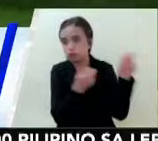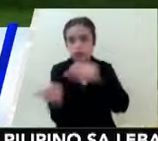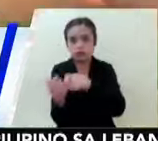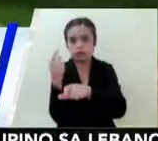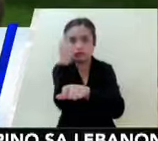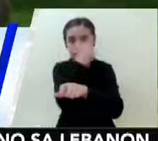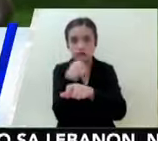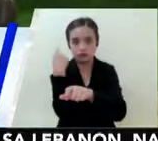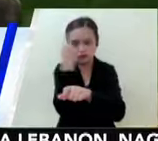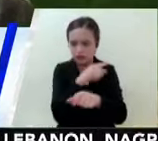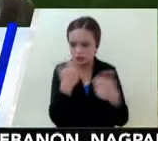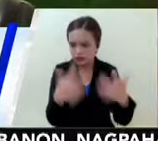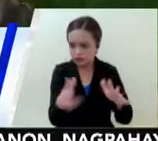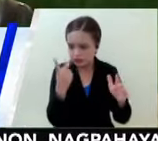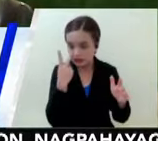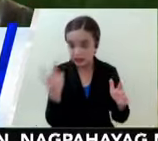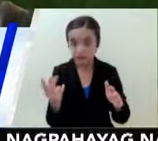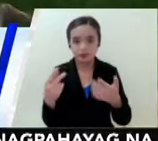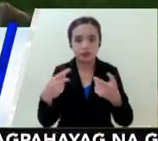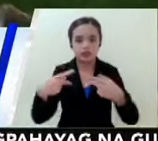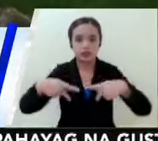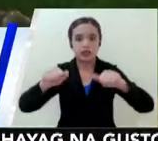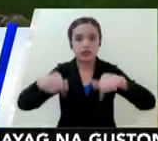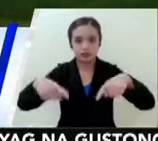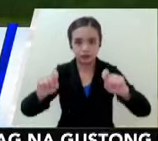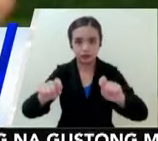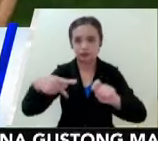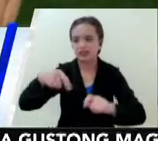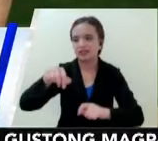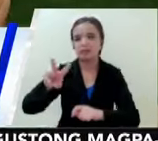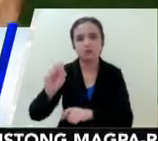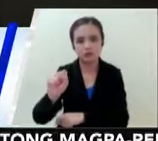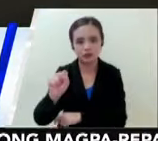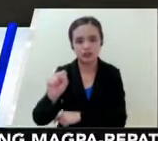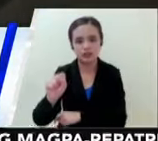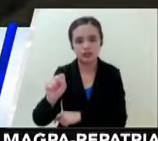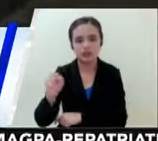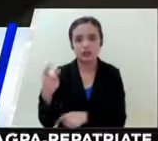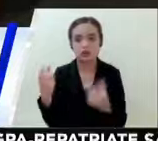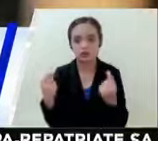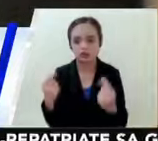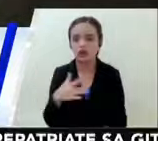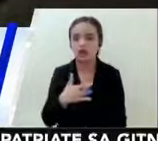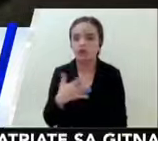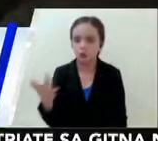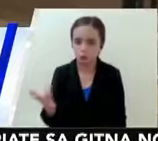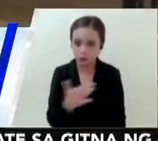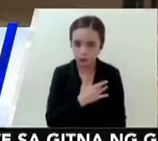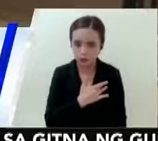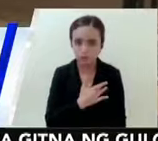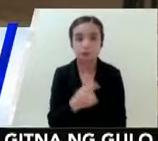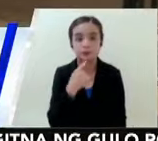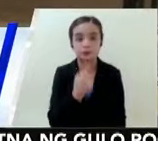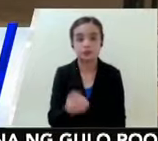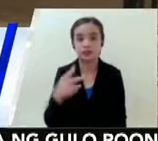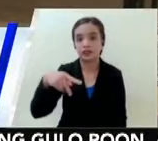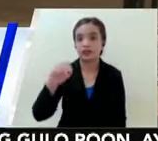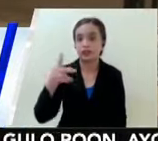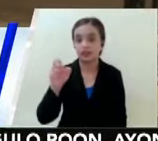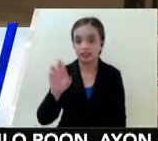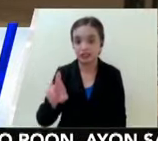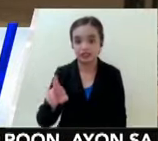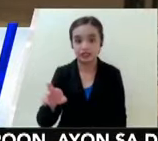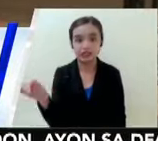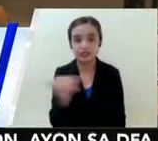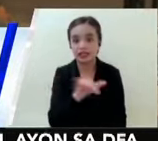na pinapaampun siya sa POS, naulog na lang yung loob ko. Gaya ni na Poker and Derby na kapwa na rescue mula